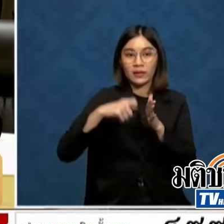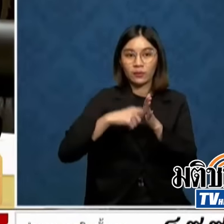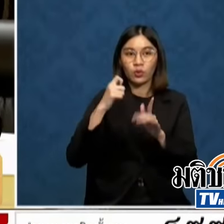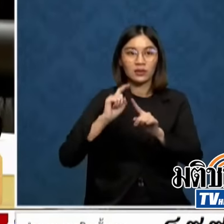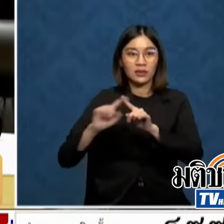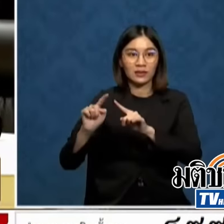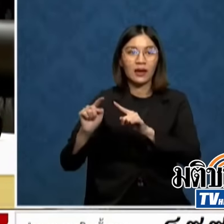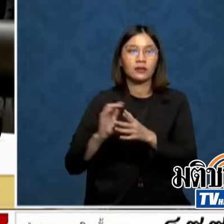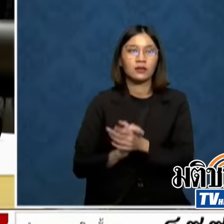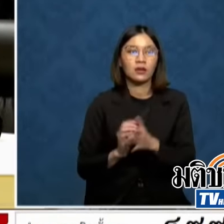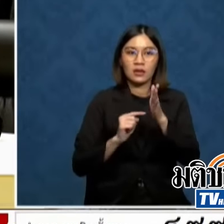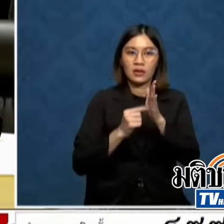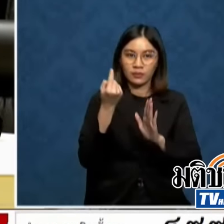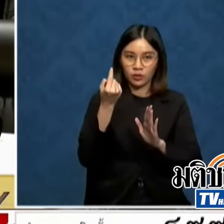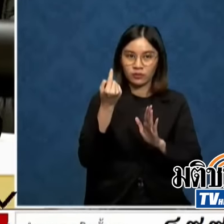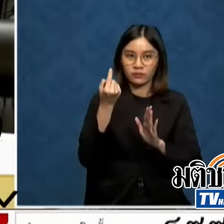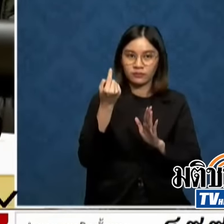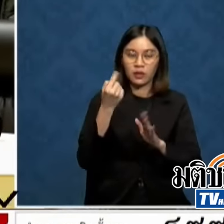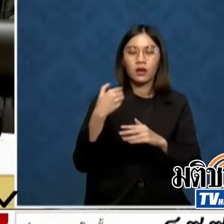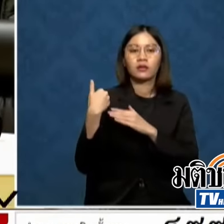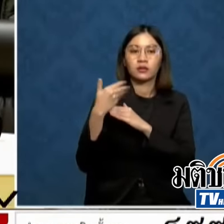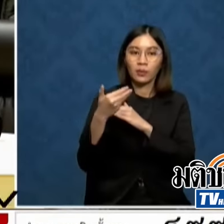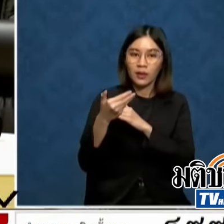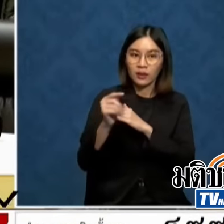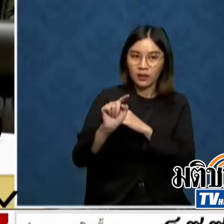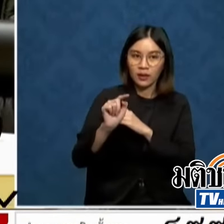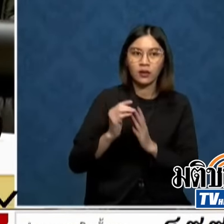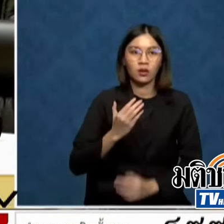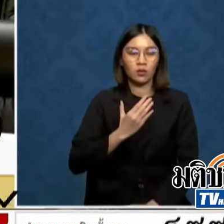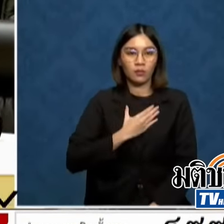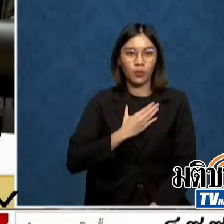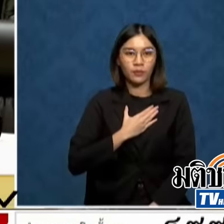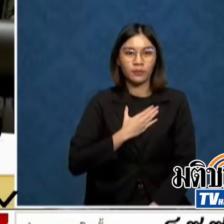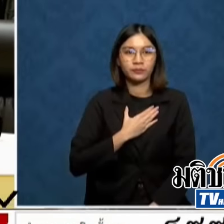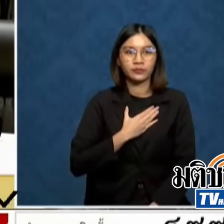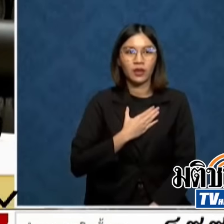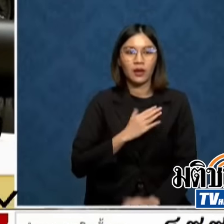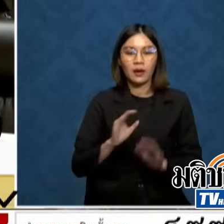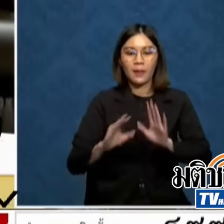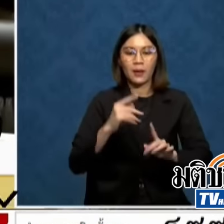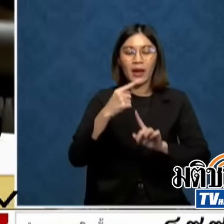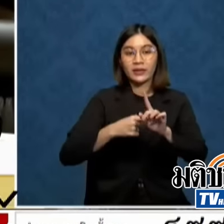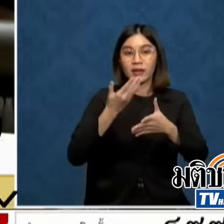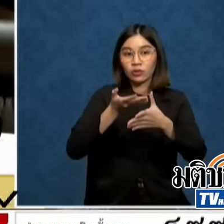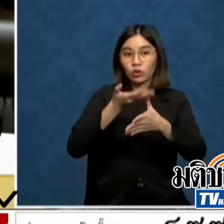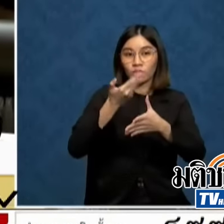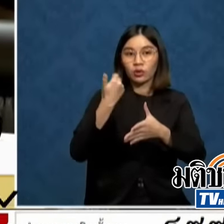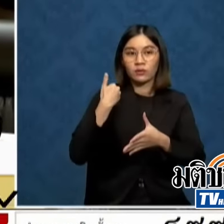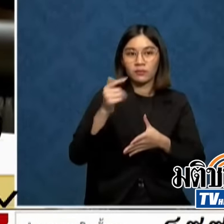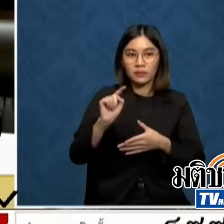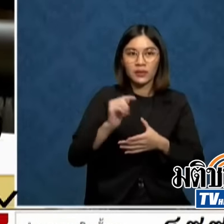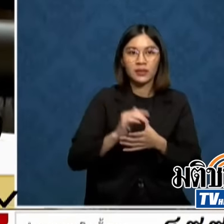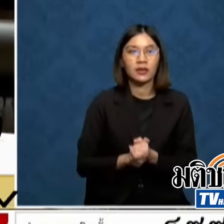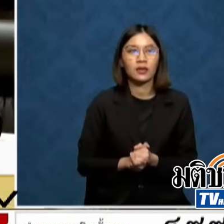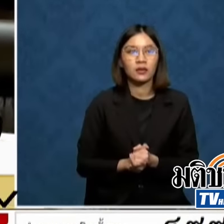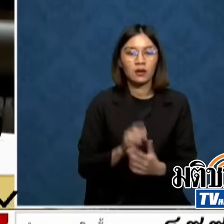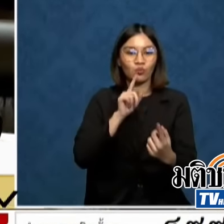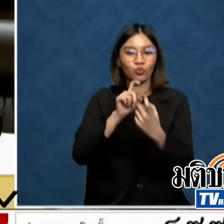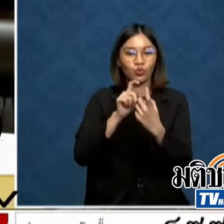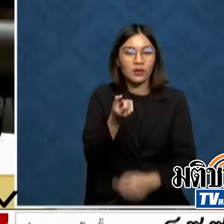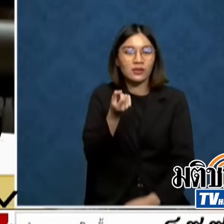ของการเริ่มต้นต่อมาครับผมเองเมื่อช่วงต้นเดือนที่ผ่านมาได้มีการตั้งกระ